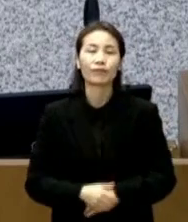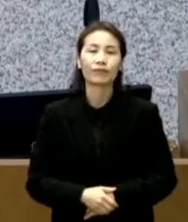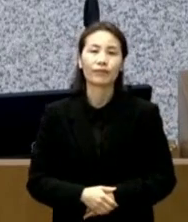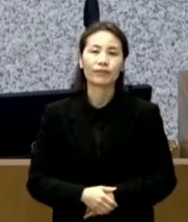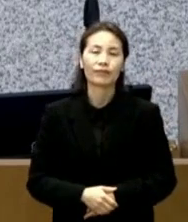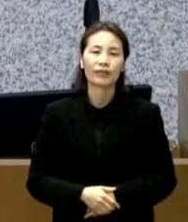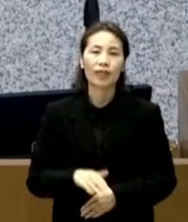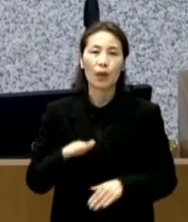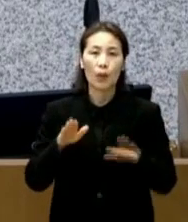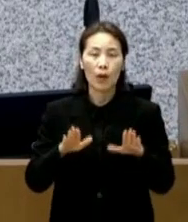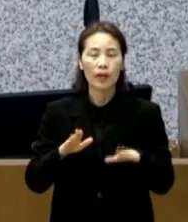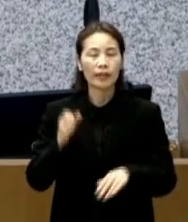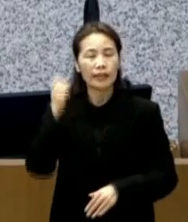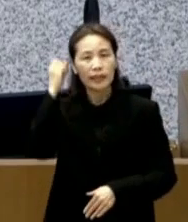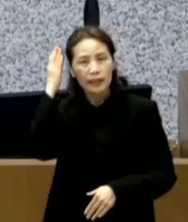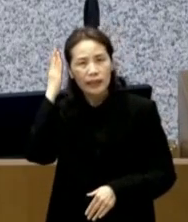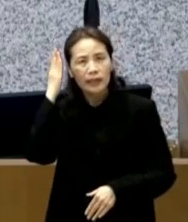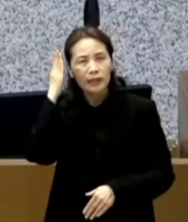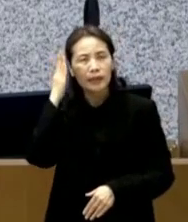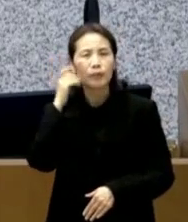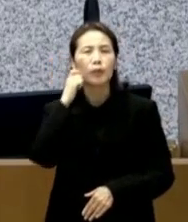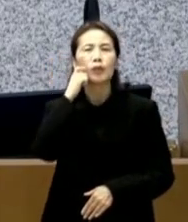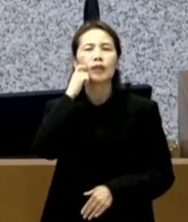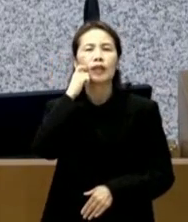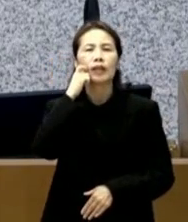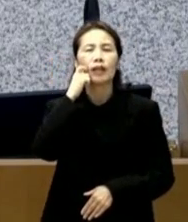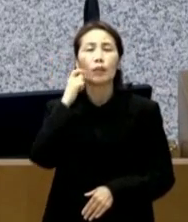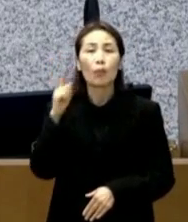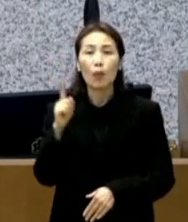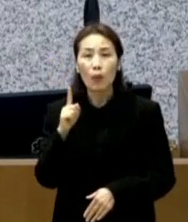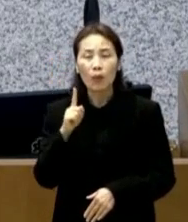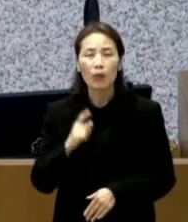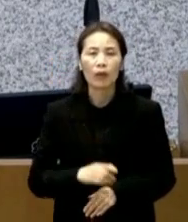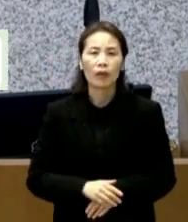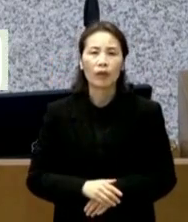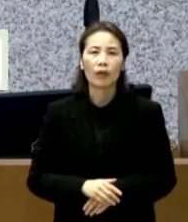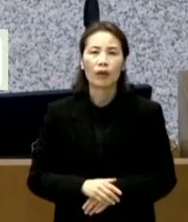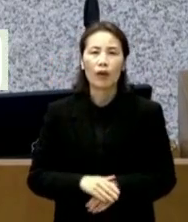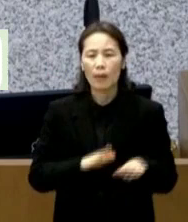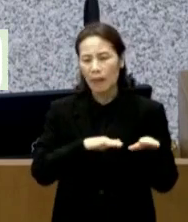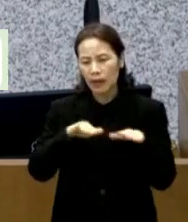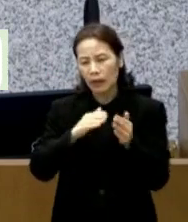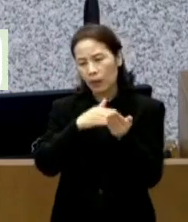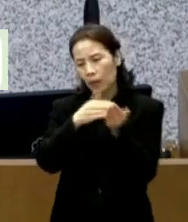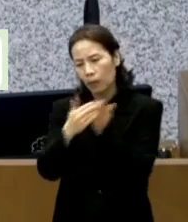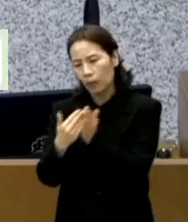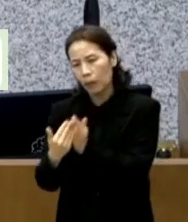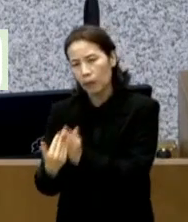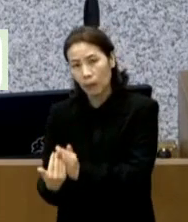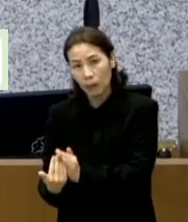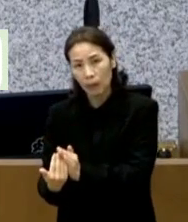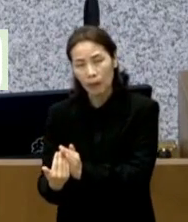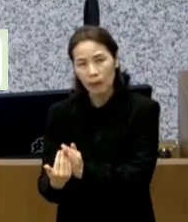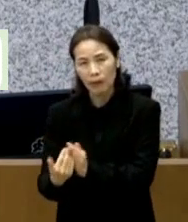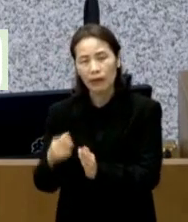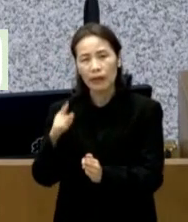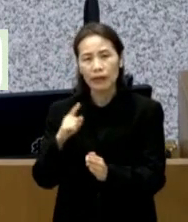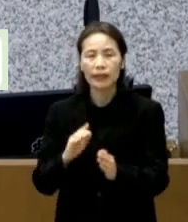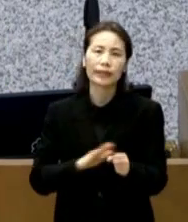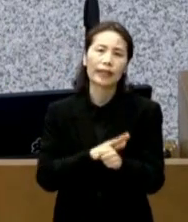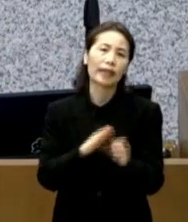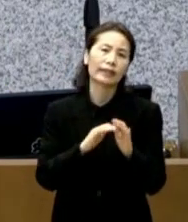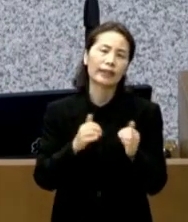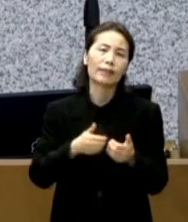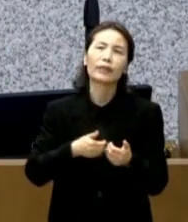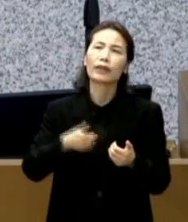수도, 잊어서도 안 되는 날입니다. 영혼의 바다로 세월호와 함께 사랑하는 이들을 떠나보낸